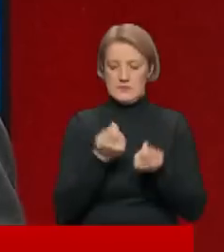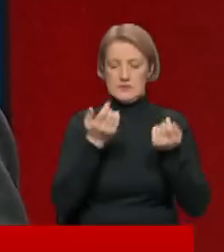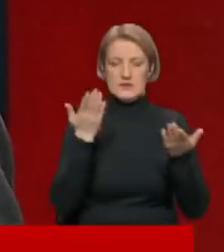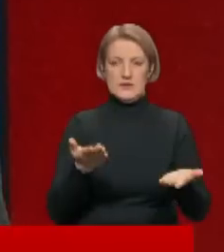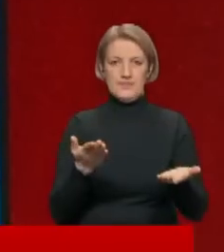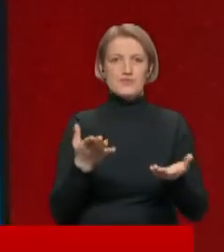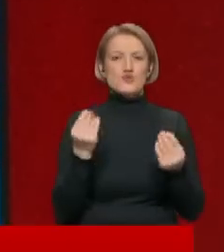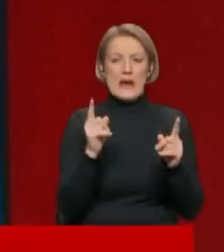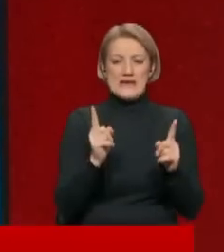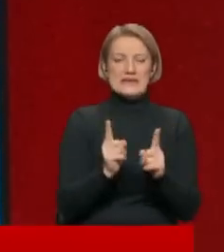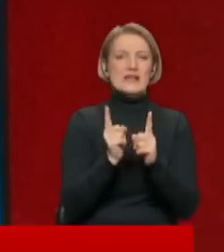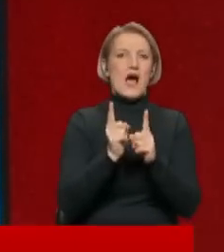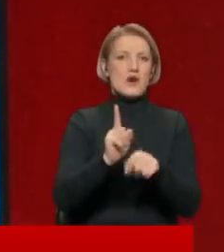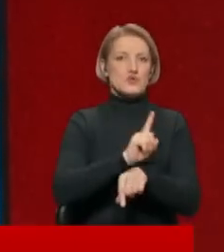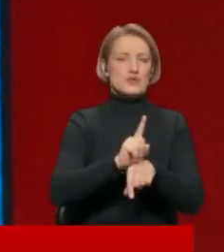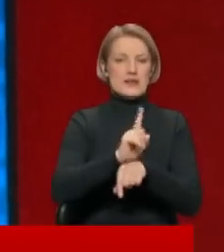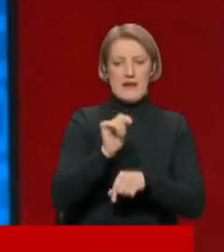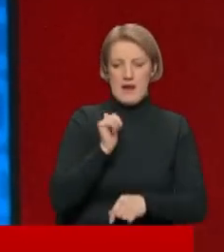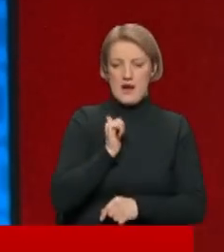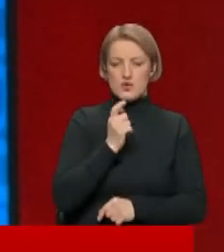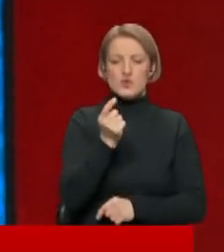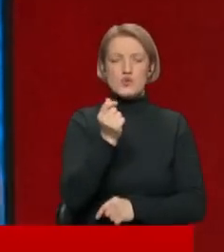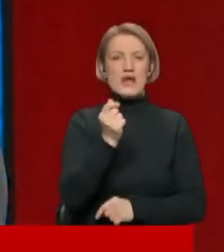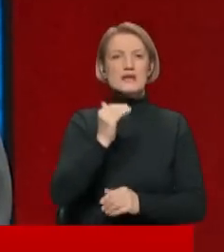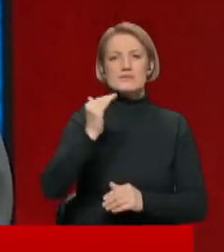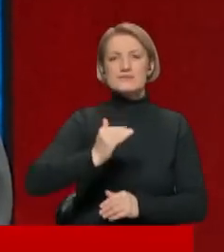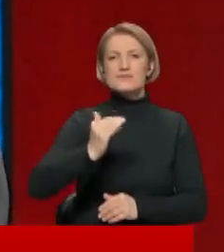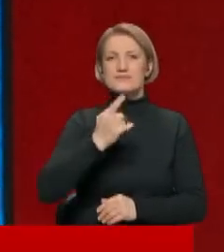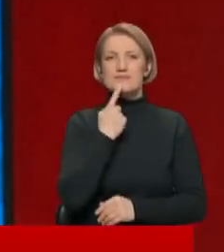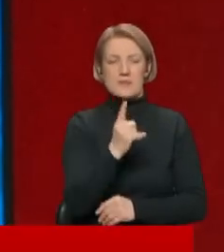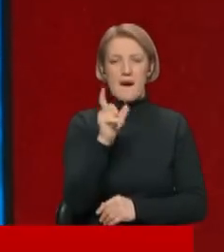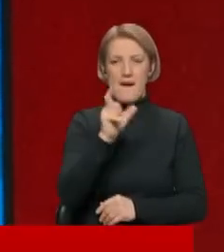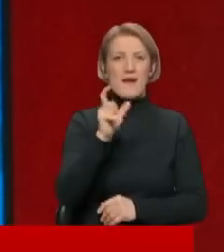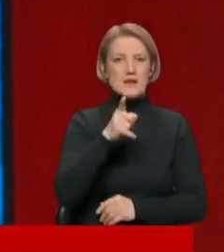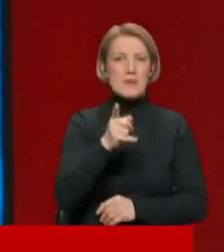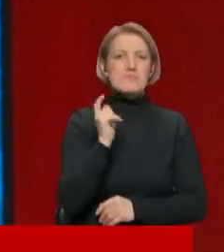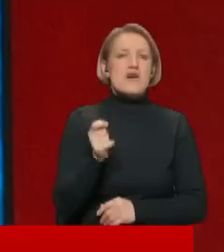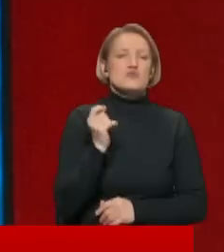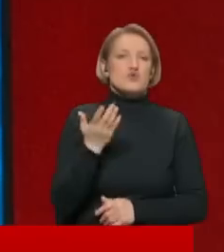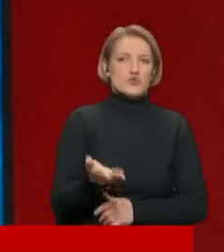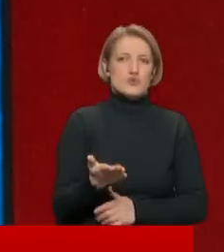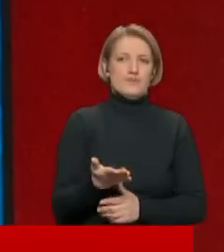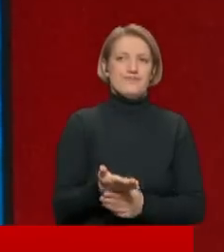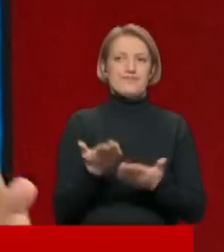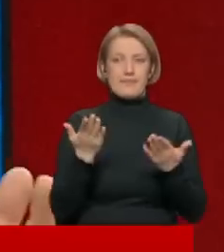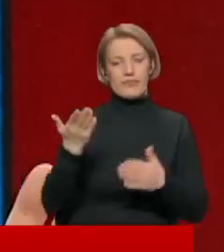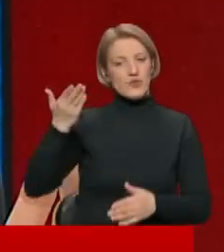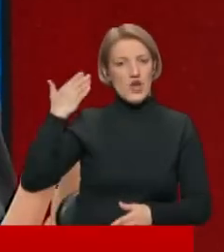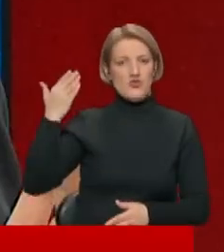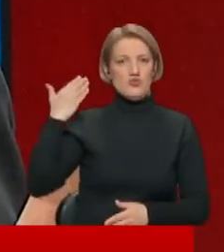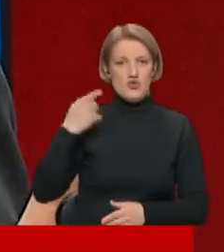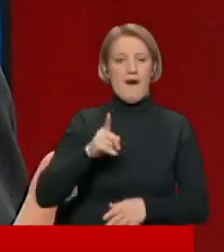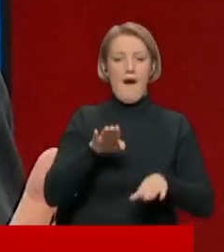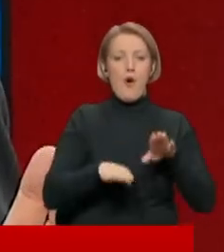çok kısa sürede asgari ücret seviyesinde minimumda emekli aylıklarını getirmek mecburiyetindeyiz yani geçmişte